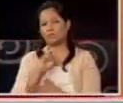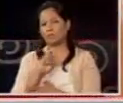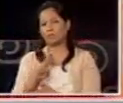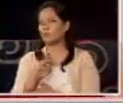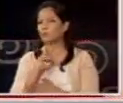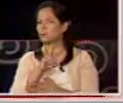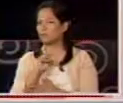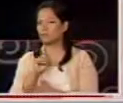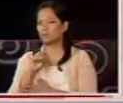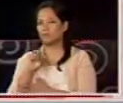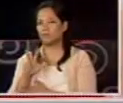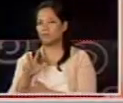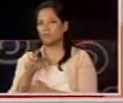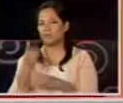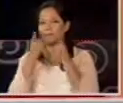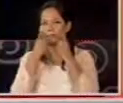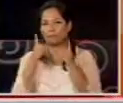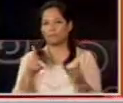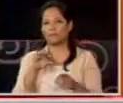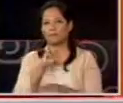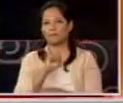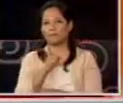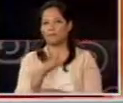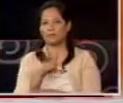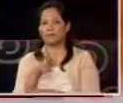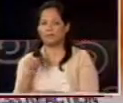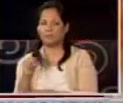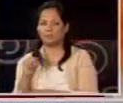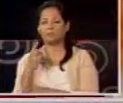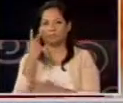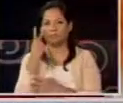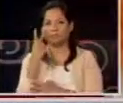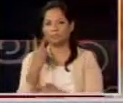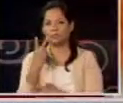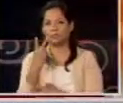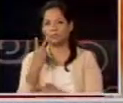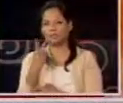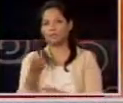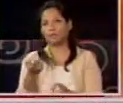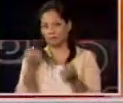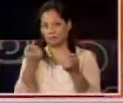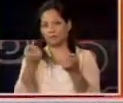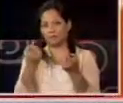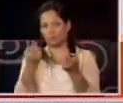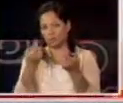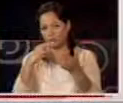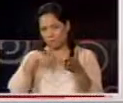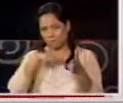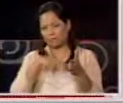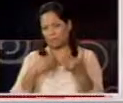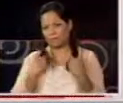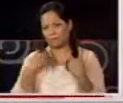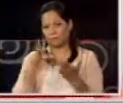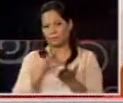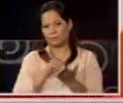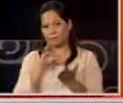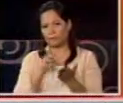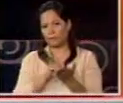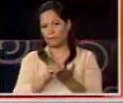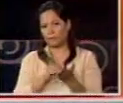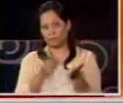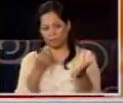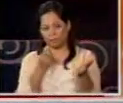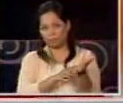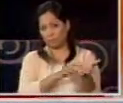Mga ganun po. Nakadeklara naman ho yan sa SALN eh. May kita nyo yun. Pag binalikan ninyo, meron naman kayong kopya. Na nakalagay po doon